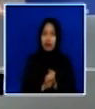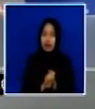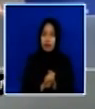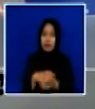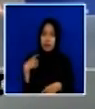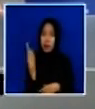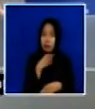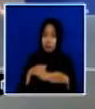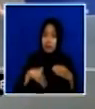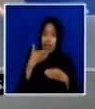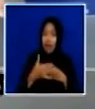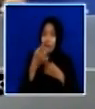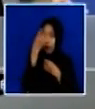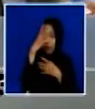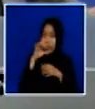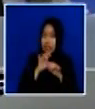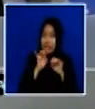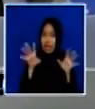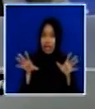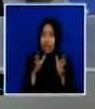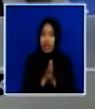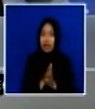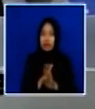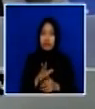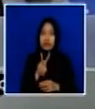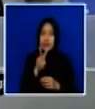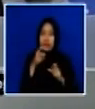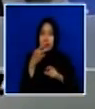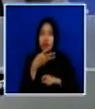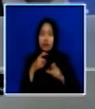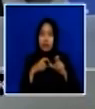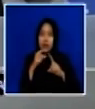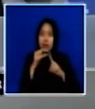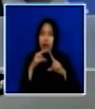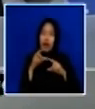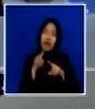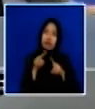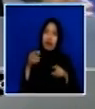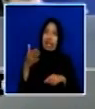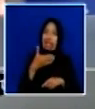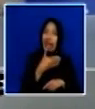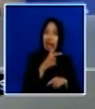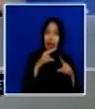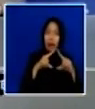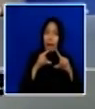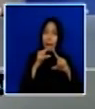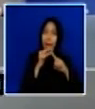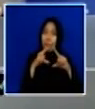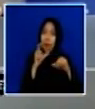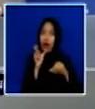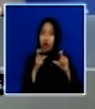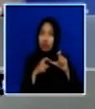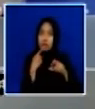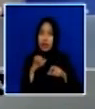Ayo kita beralih ke informasi lain saudara tahun Vespa affinis yang memiliki sengat berbahaya masih menjadi Ancaman bagi sebagian warga Seperti